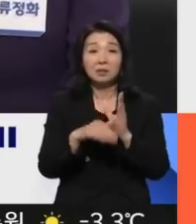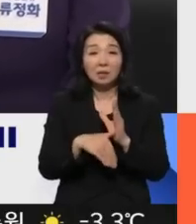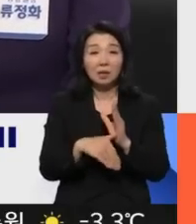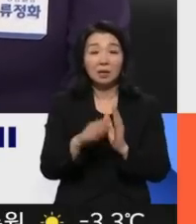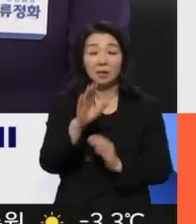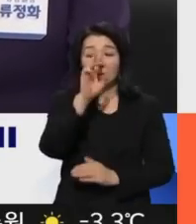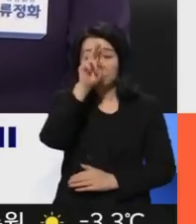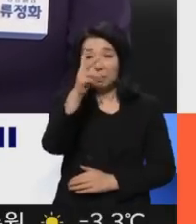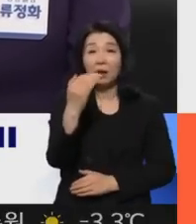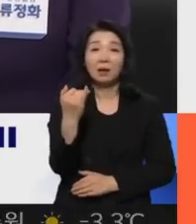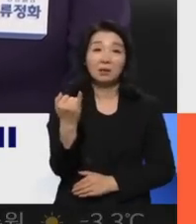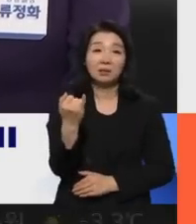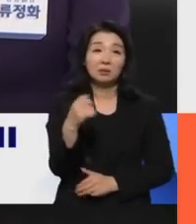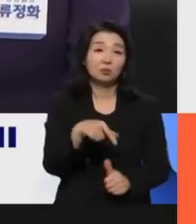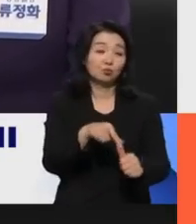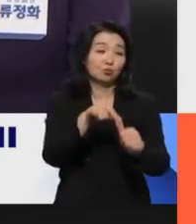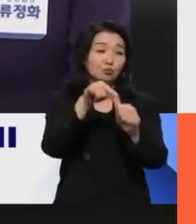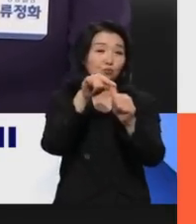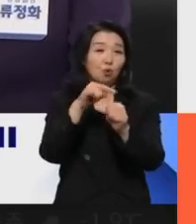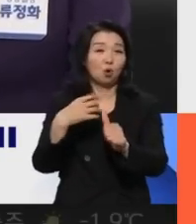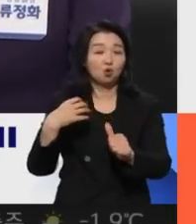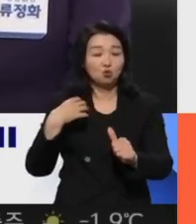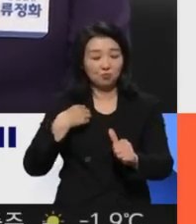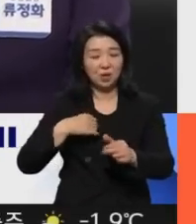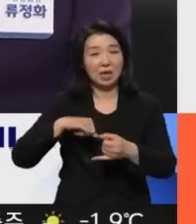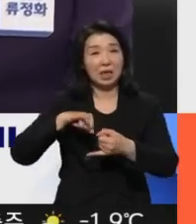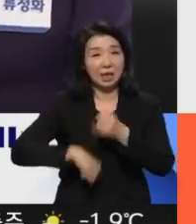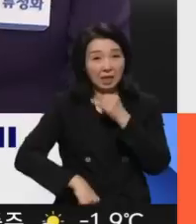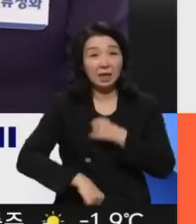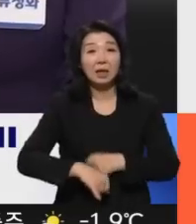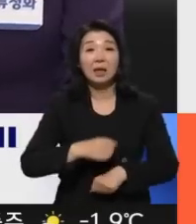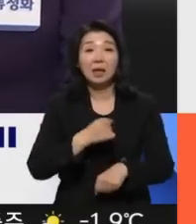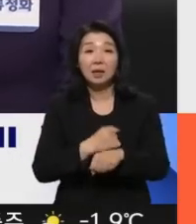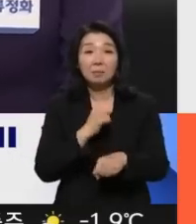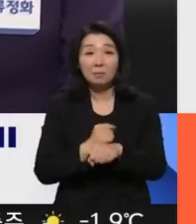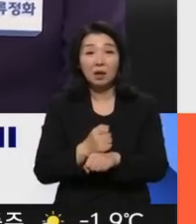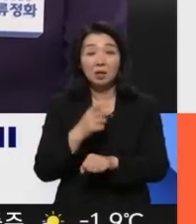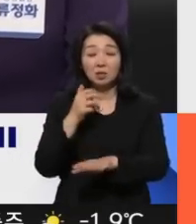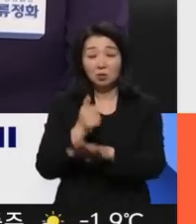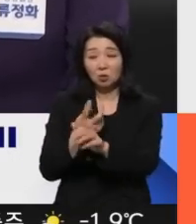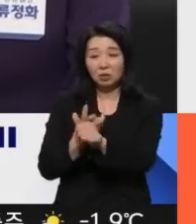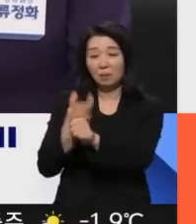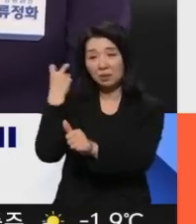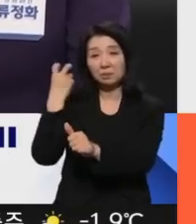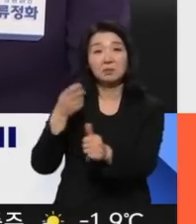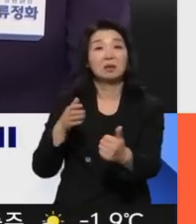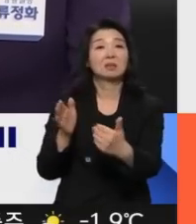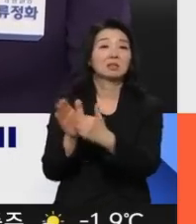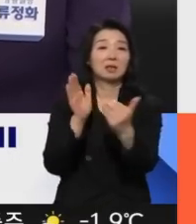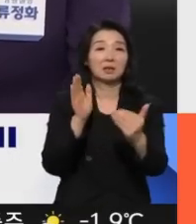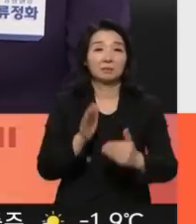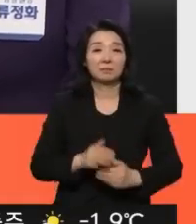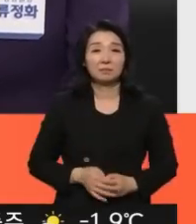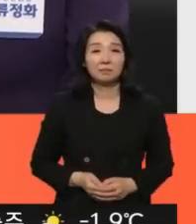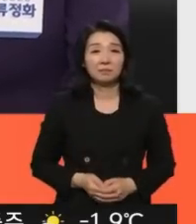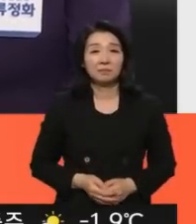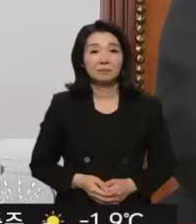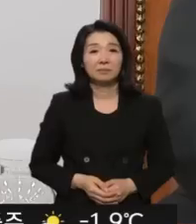박근혜 대통령이 구조의 의무 등을 저버렸다 이런 내용은 탄핵 심판에서 기각됐다는 점을 이유로 들었습니다.